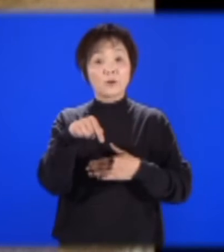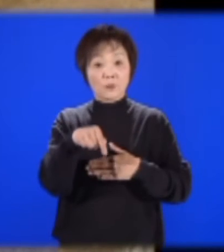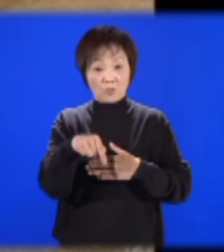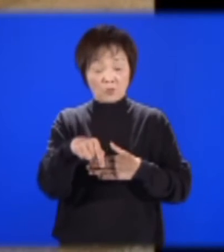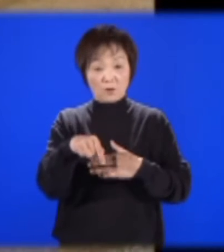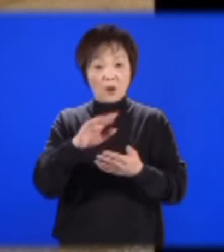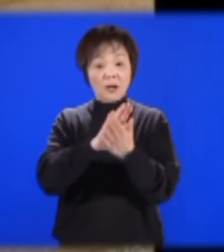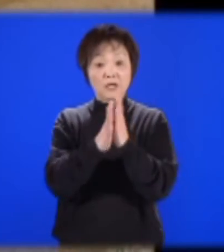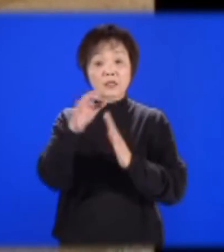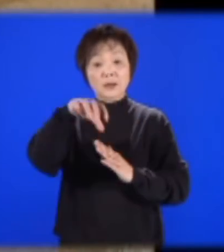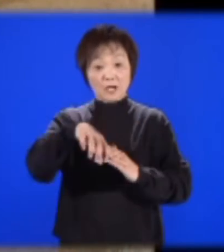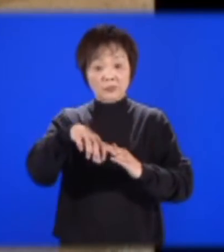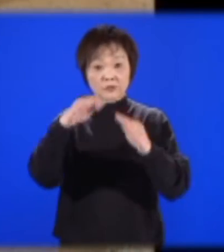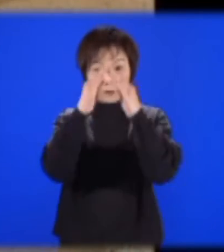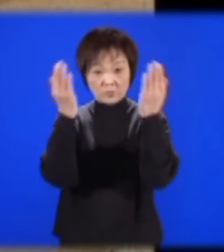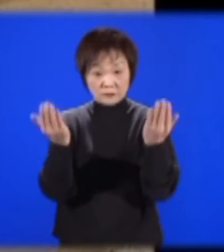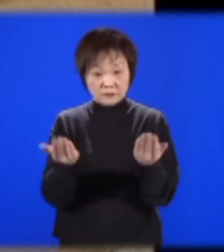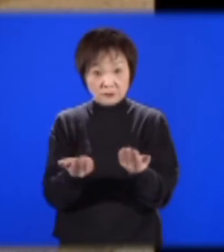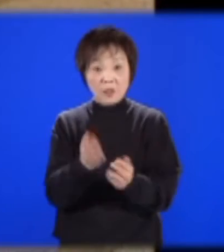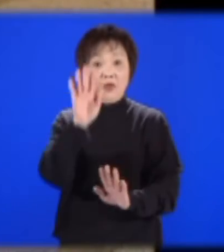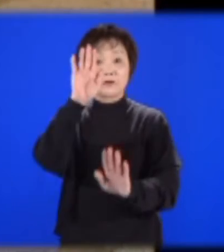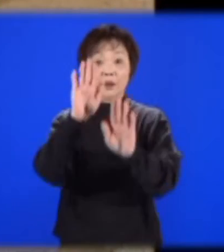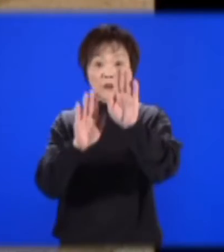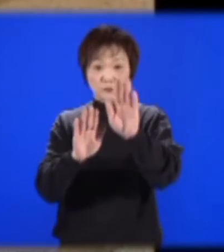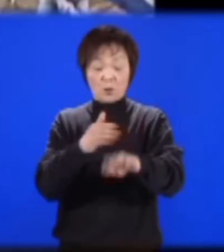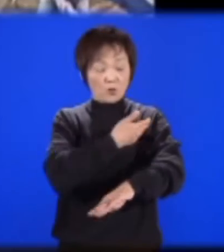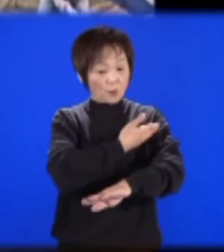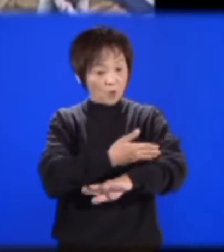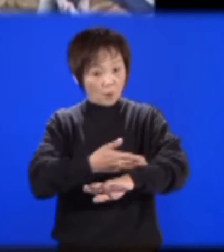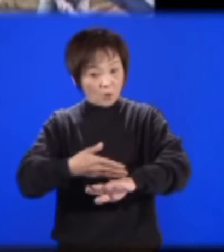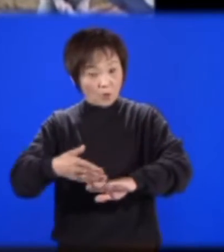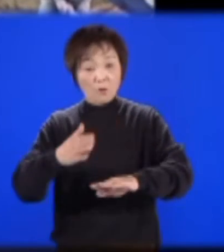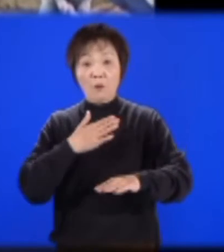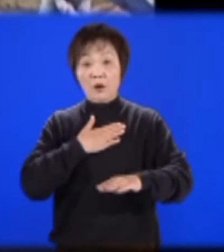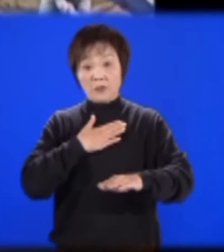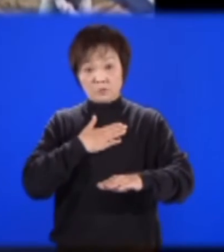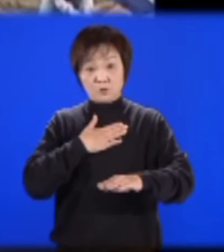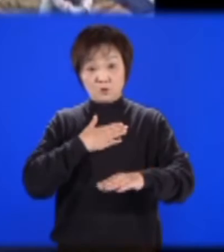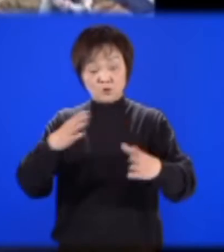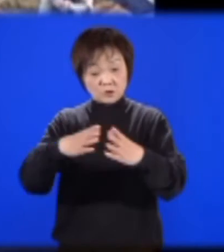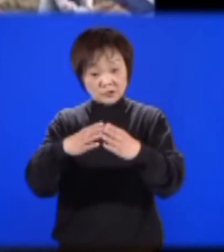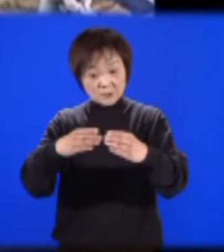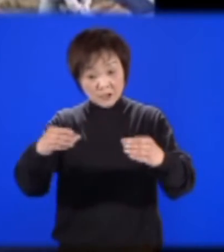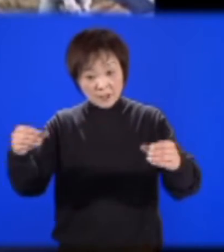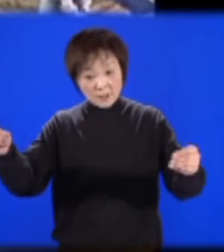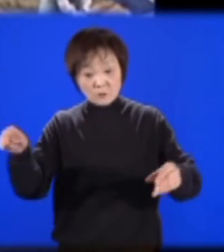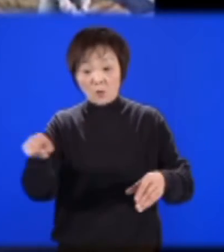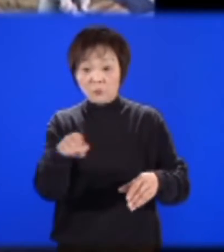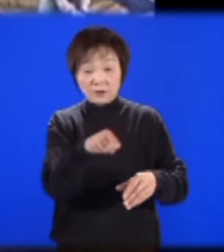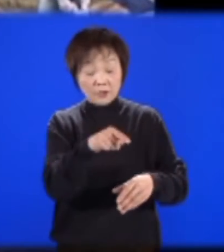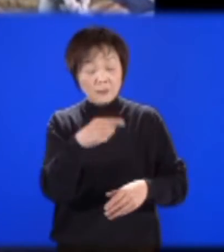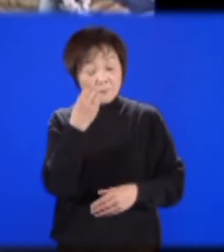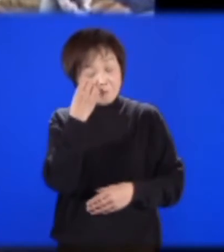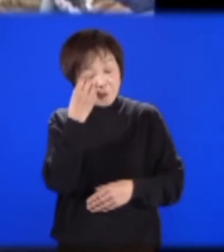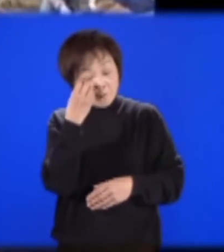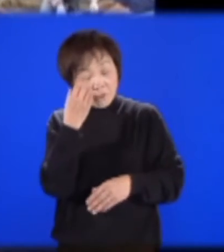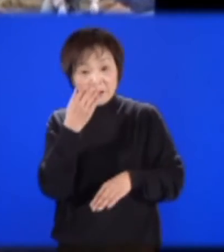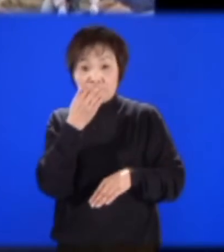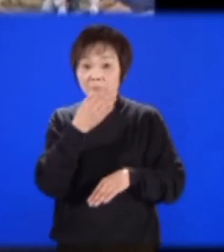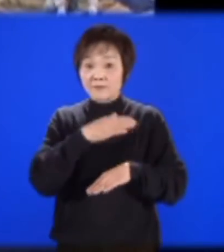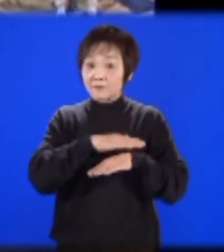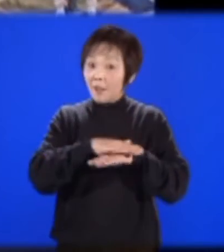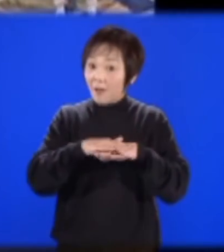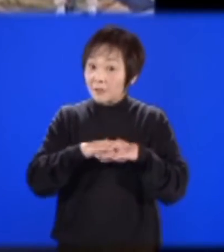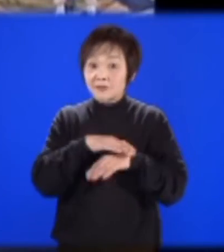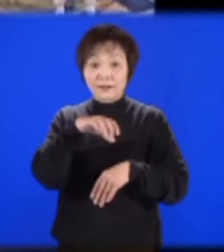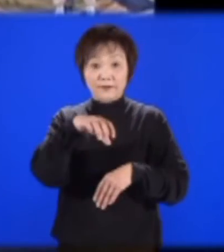久留米漢画遺跡は漢画の全体像や変遷を知ることができ、全国的にも貴重なものだということです